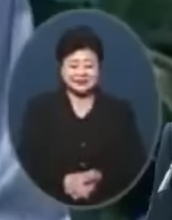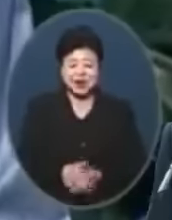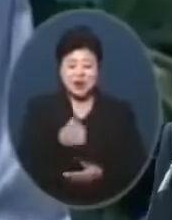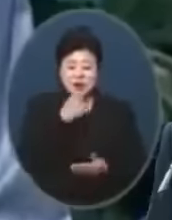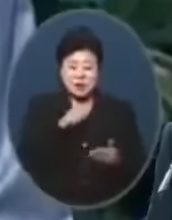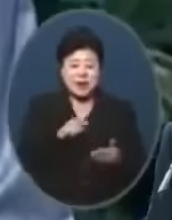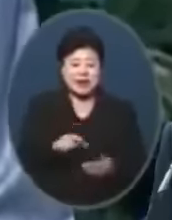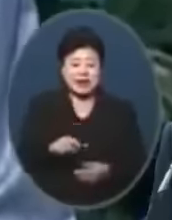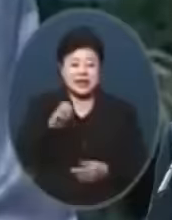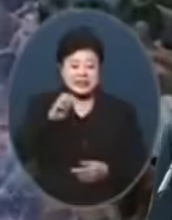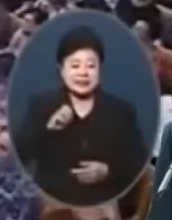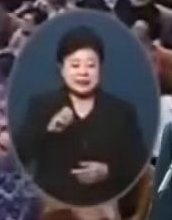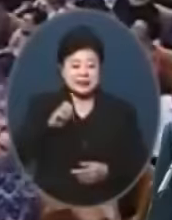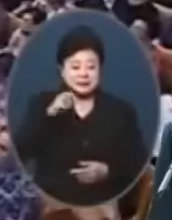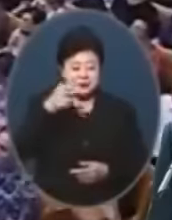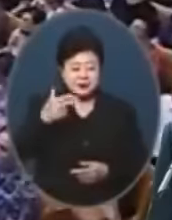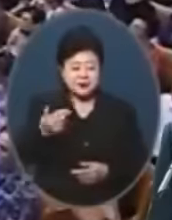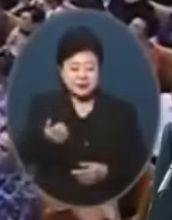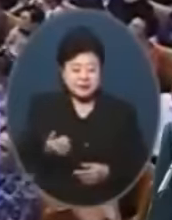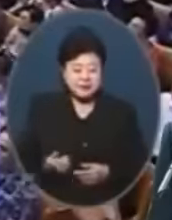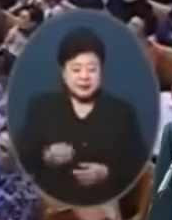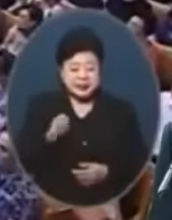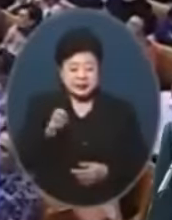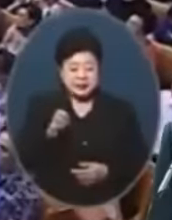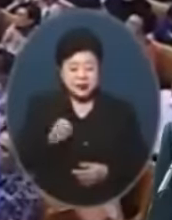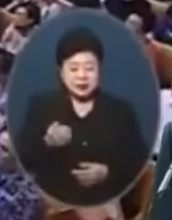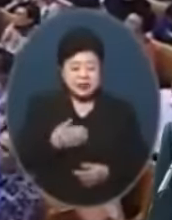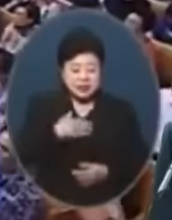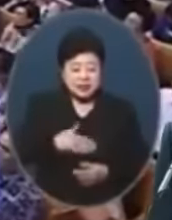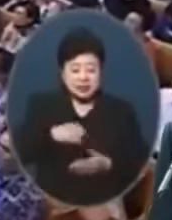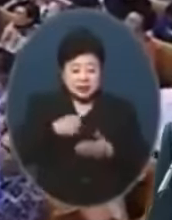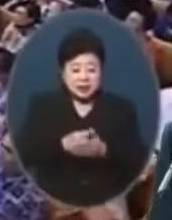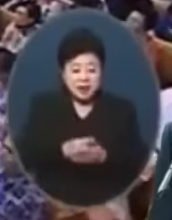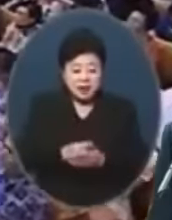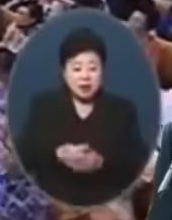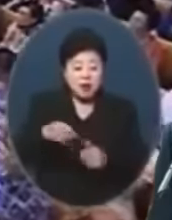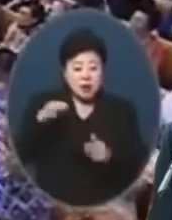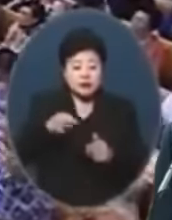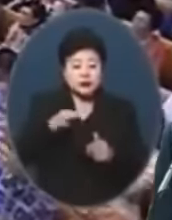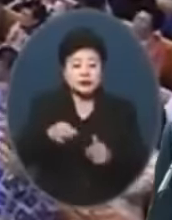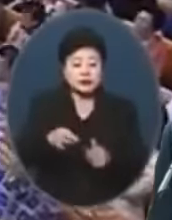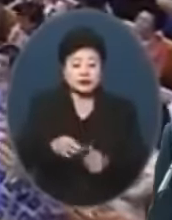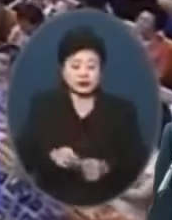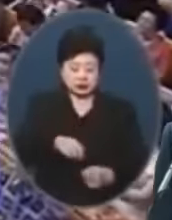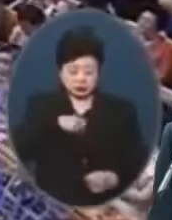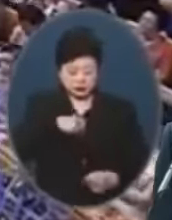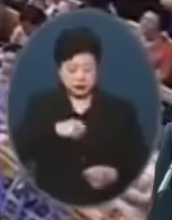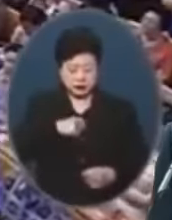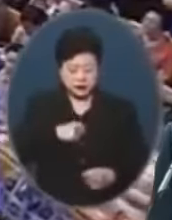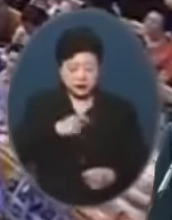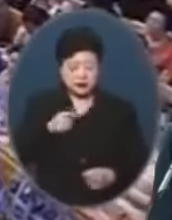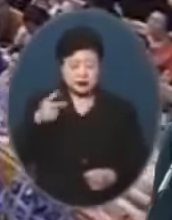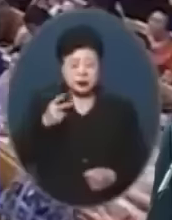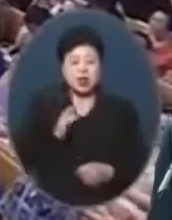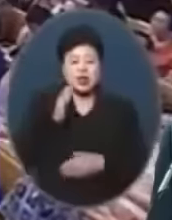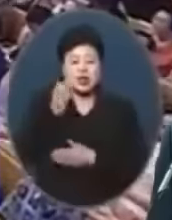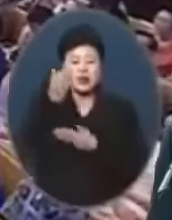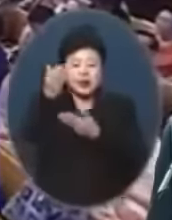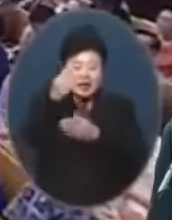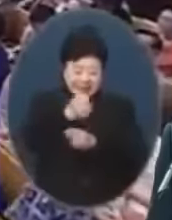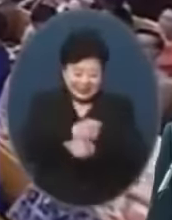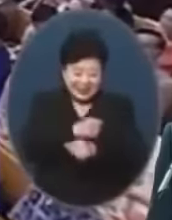로마서 8장 30절에 미리 정하신 그들을 또한 부르시고 부르신 그들을 또한 의롭다 하시고 의롭다 하신 그들을 또한 영화롭게